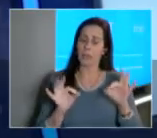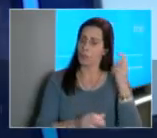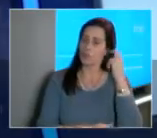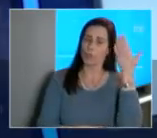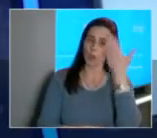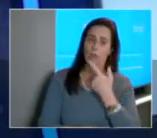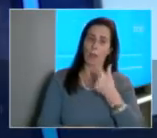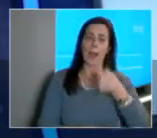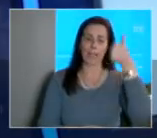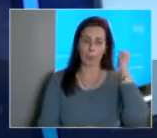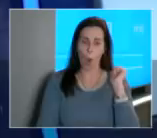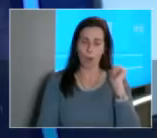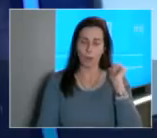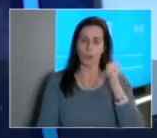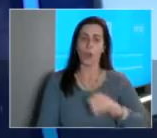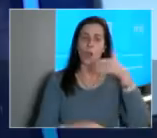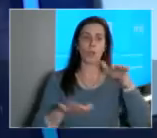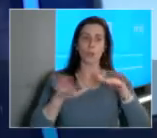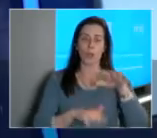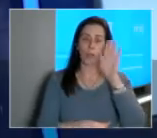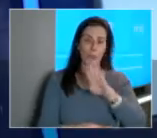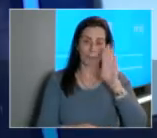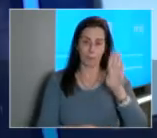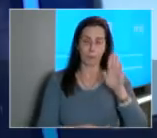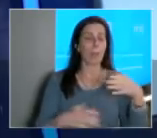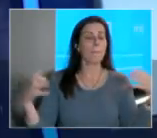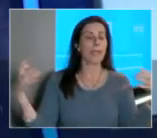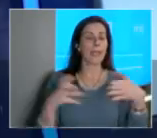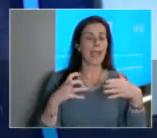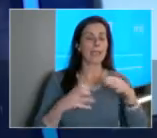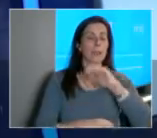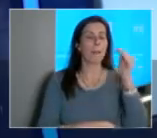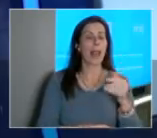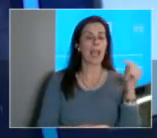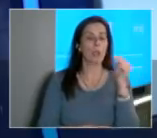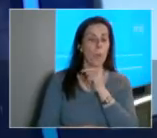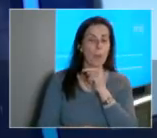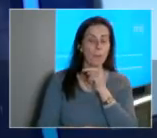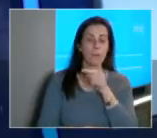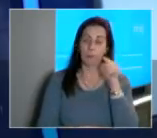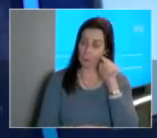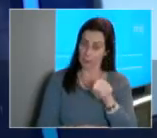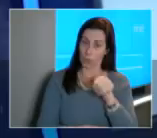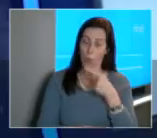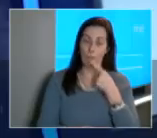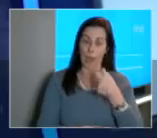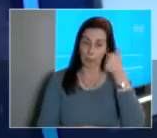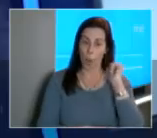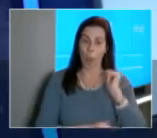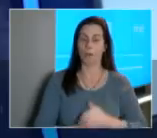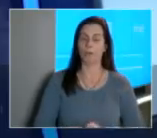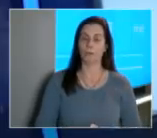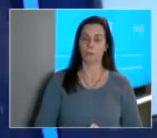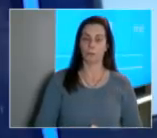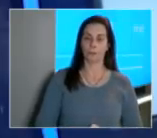דברים שאמר אתמול ראש הממשלה בכנס במעלה אדומים, וכך הוא אמר לתושבים.